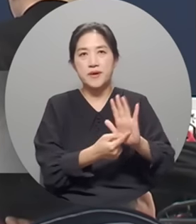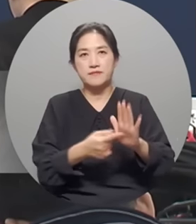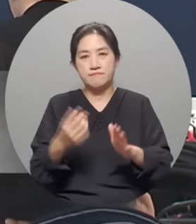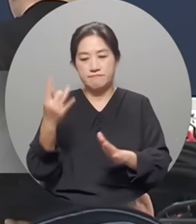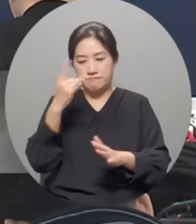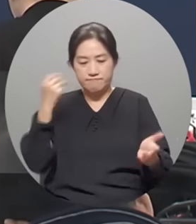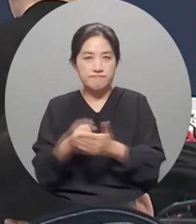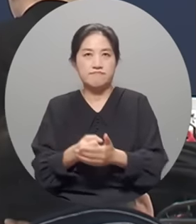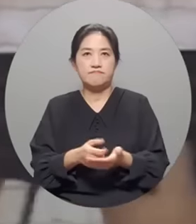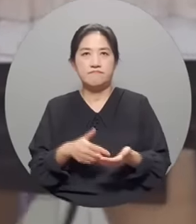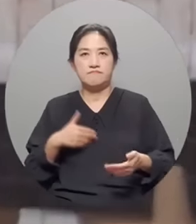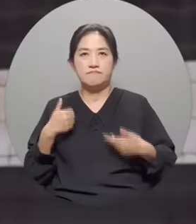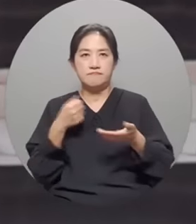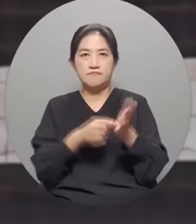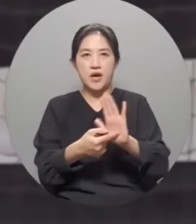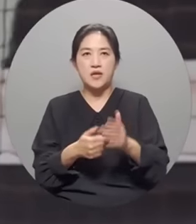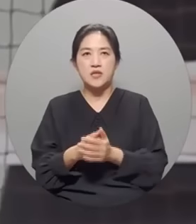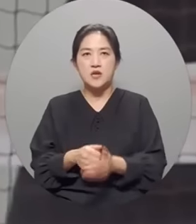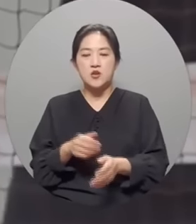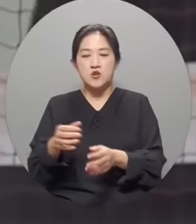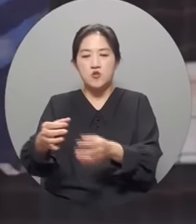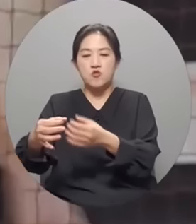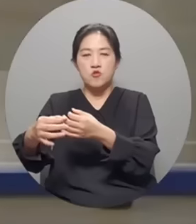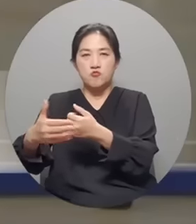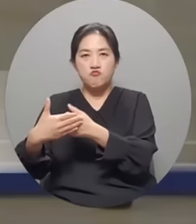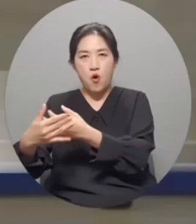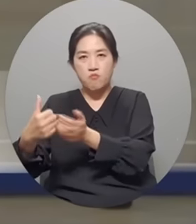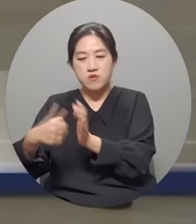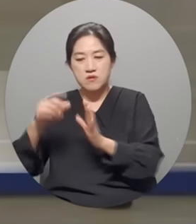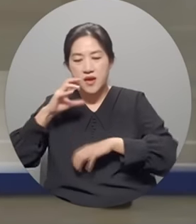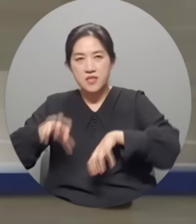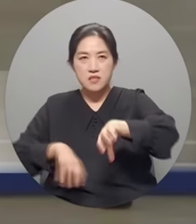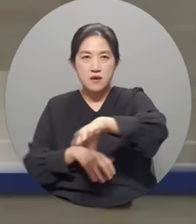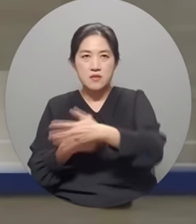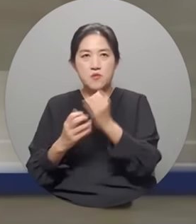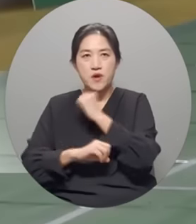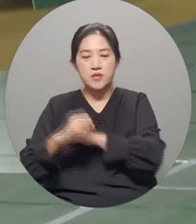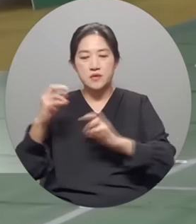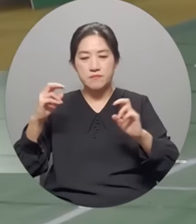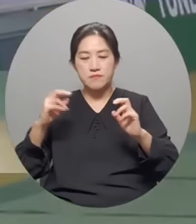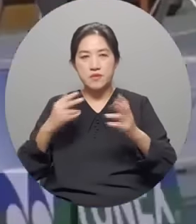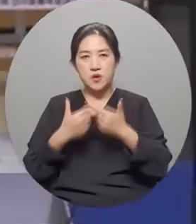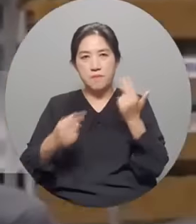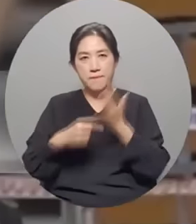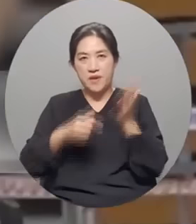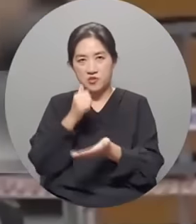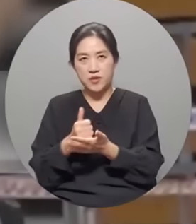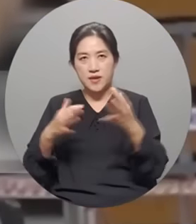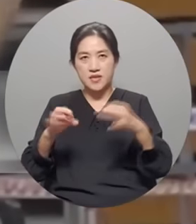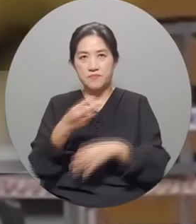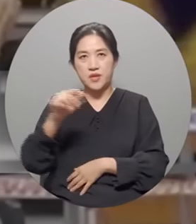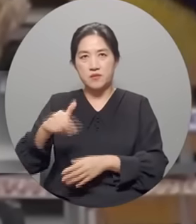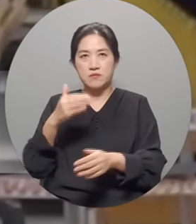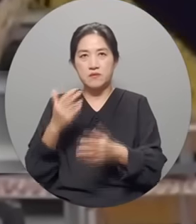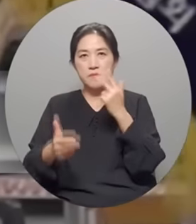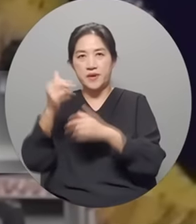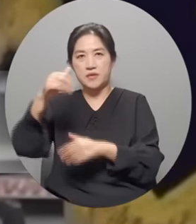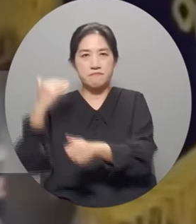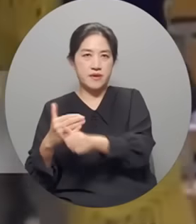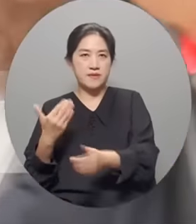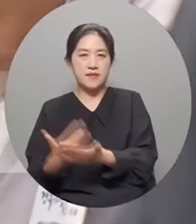조치를 내렸습니다. 후원 물품을 사적으로 유용해 횡령과 배임 의혹을 받는 김태규 협회장을 해임 요구하고